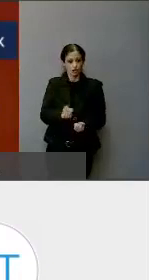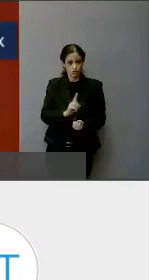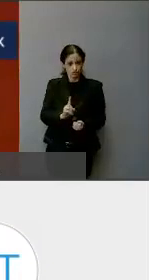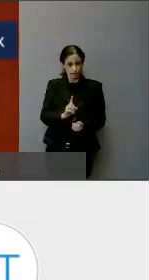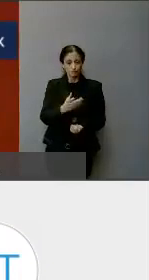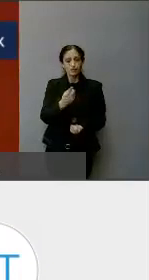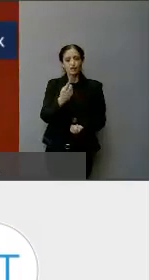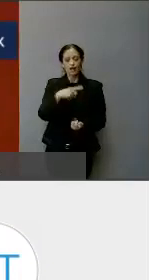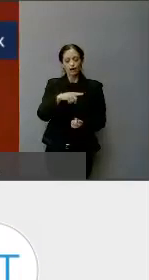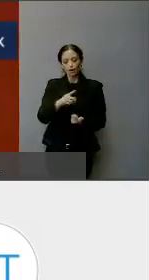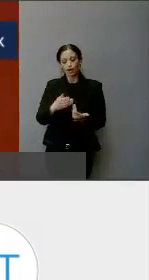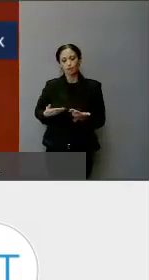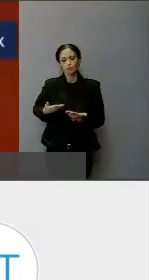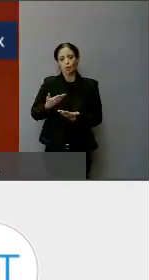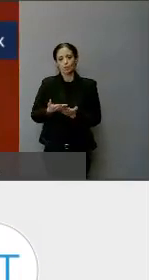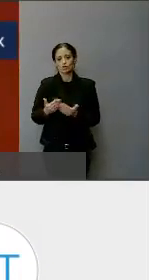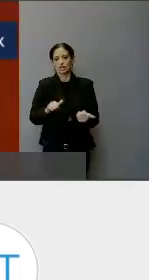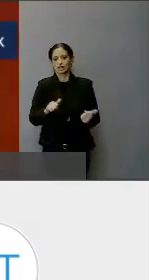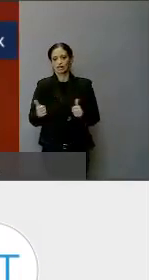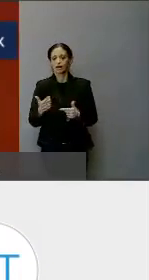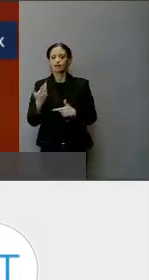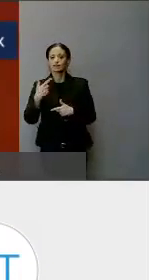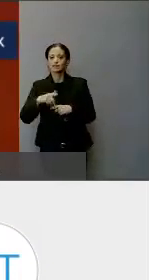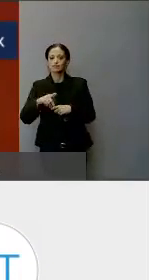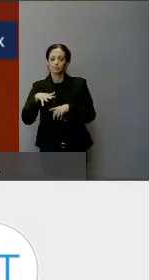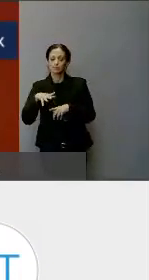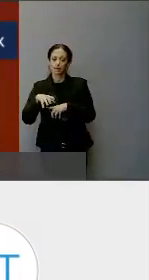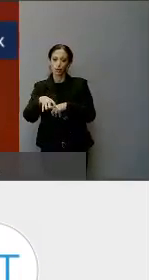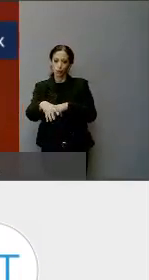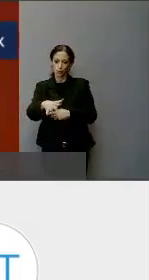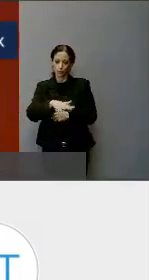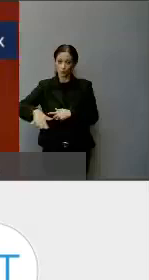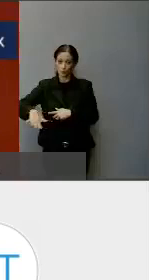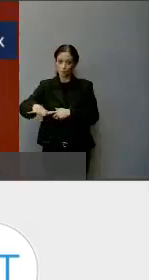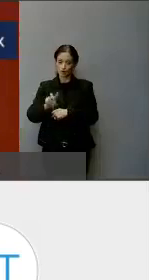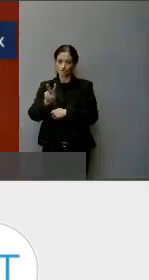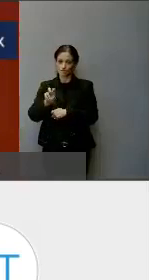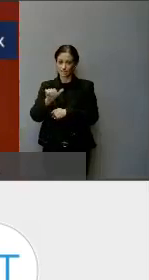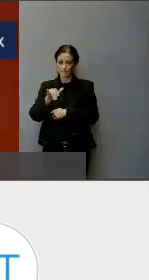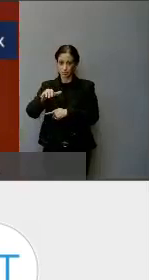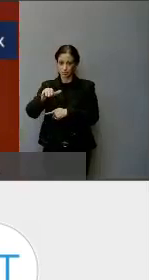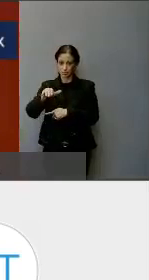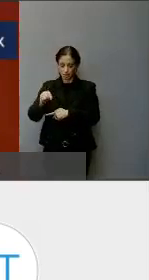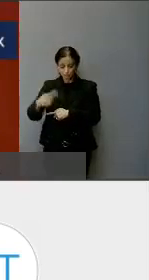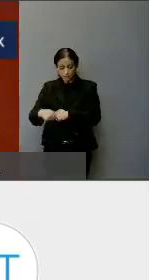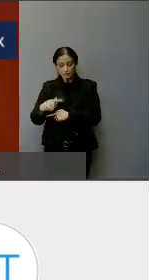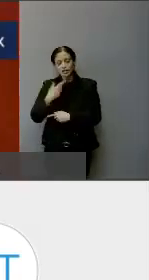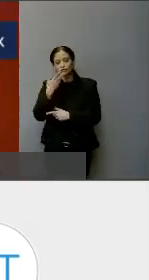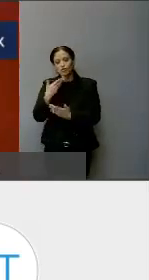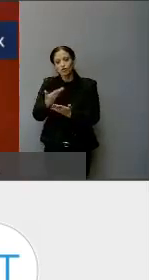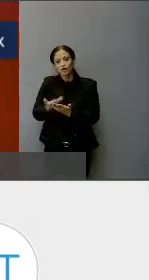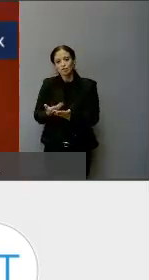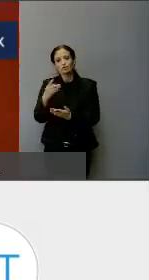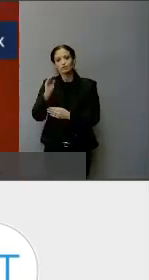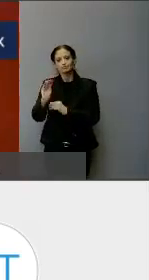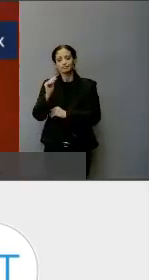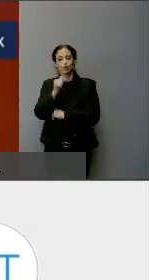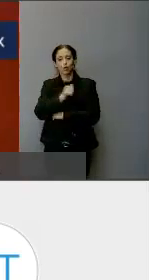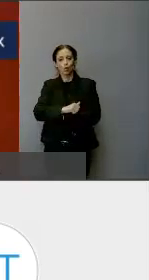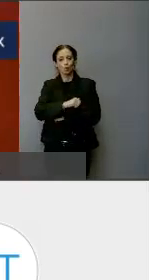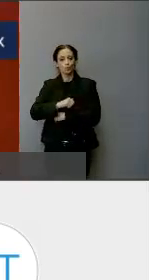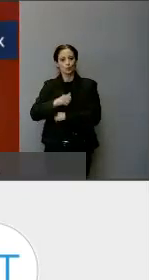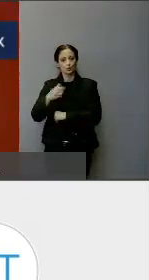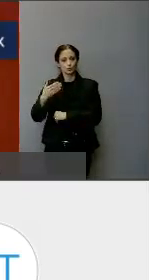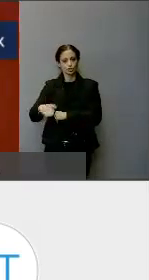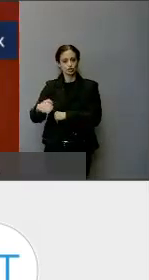alternativa di un piano di recupero pubblico di vesima con il quale si intende chiedere al comune di genova di affrontare i fenomeni di